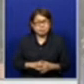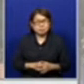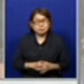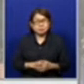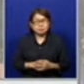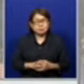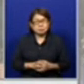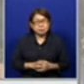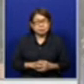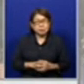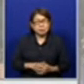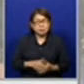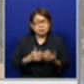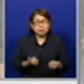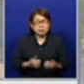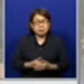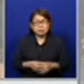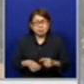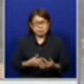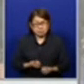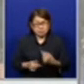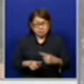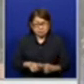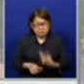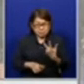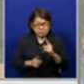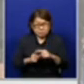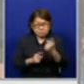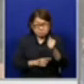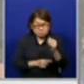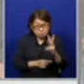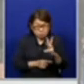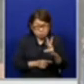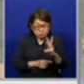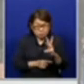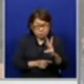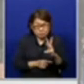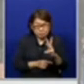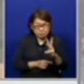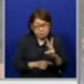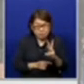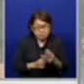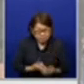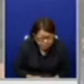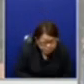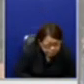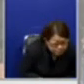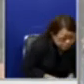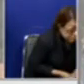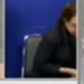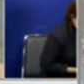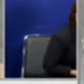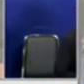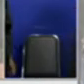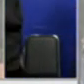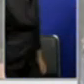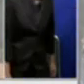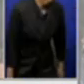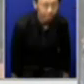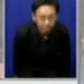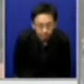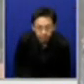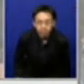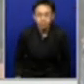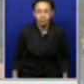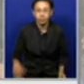วันที่16พรรคเพื่อไทยมีการตั้งศูนย์ประกาศการตั้งศูนย์โควิดติดตามแก้ปัญหา